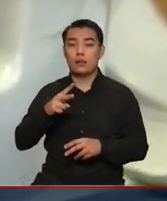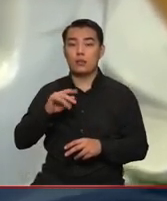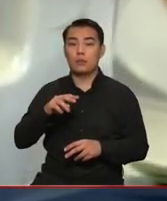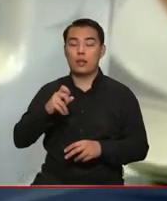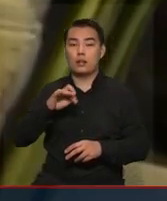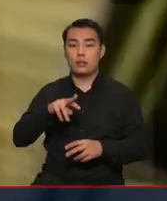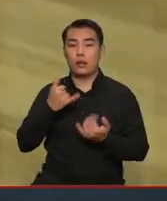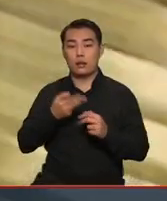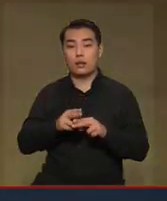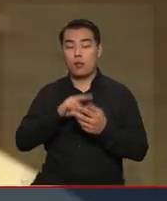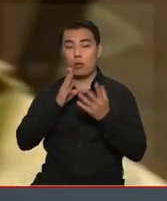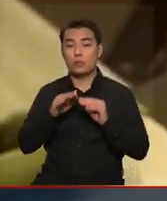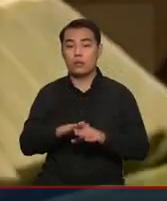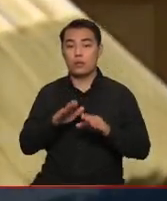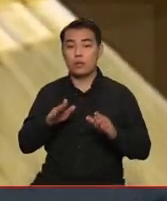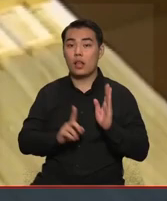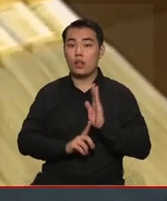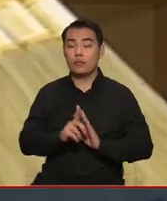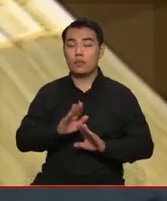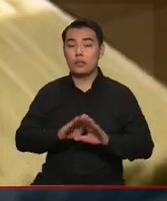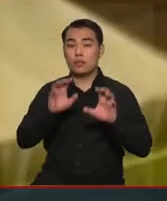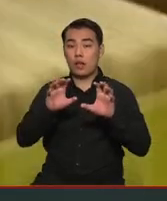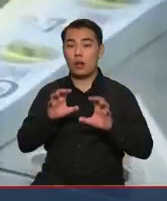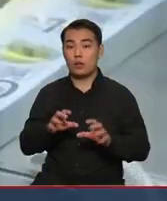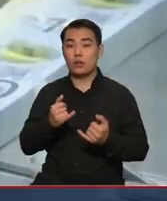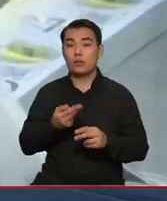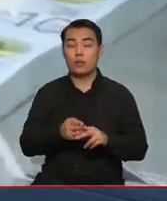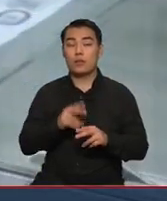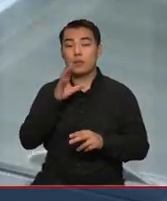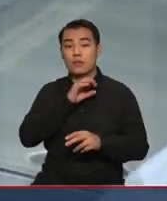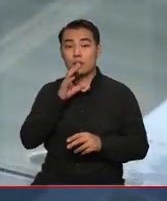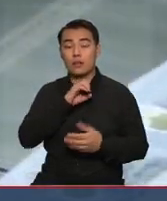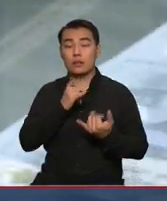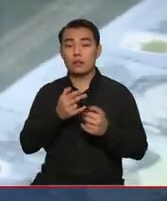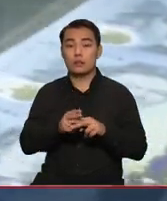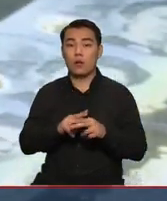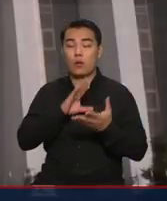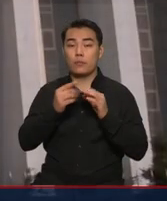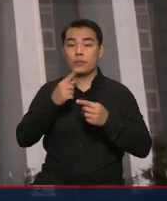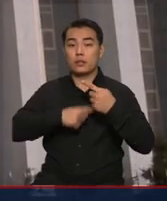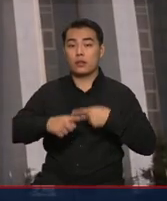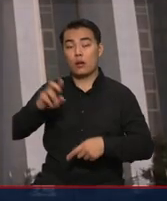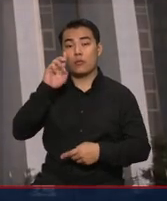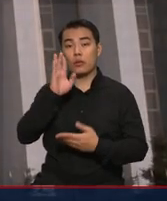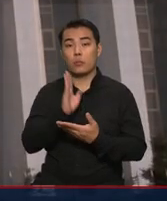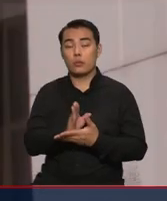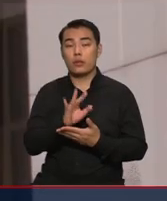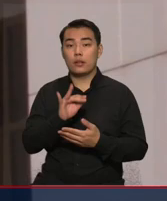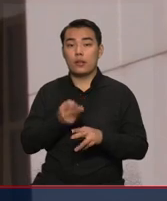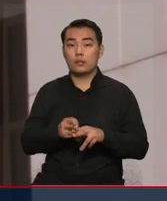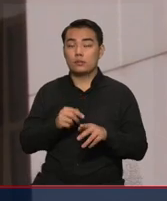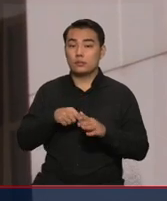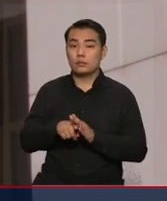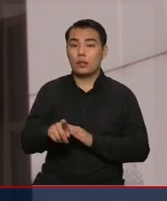туралы, ұлттық қор балаларға бастамасы, заңсыз иемделінген активтерді мемлекетке қайтару туралы заңдар бар. Сонымен қатар құқық қорғау саласын, соның